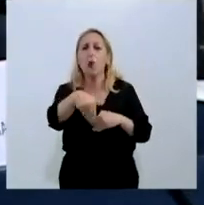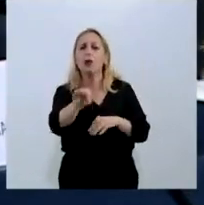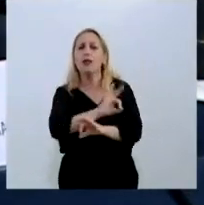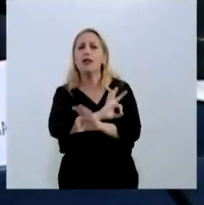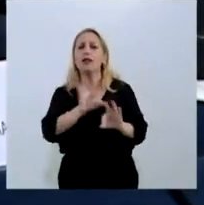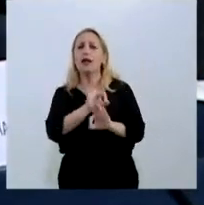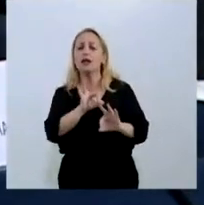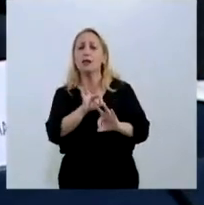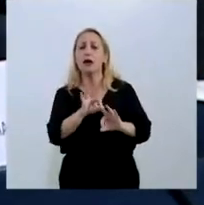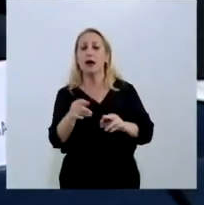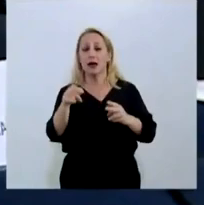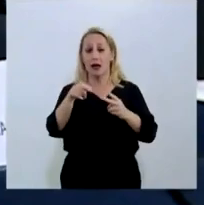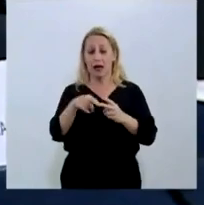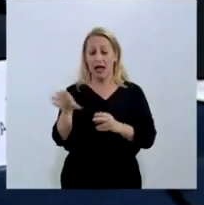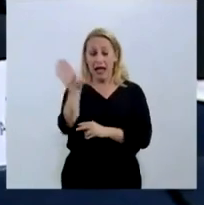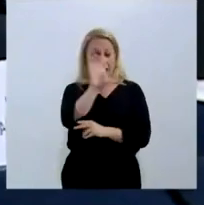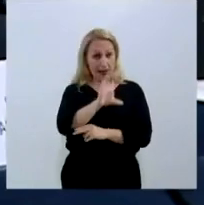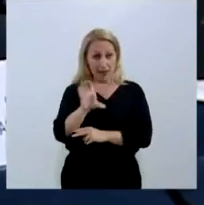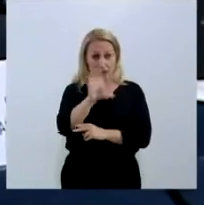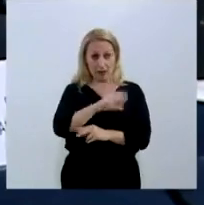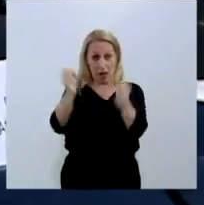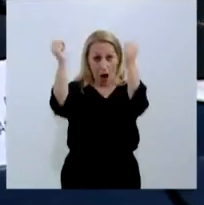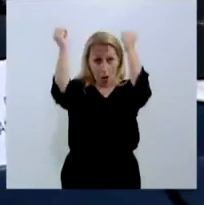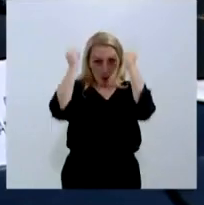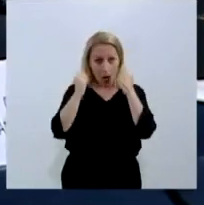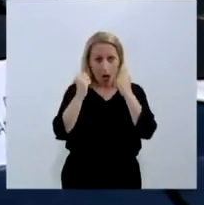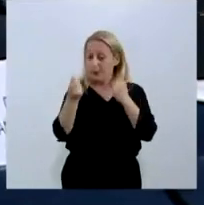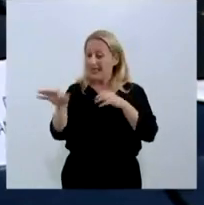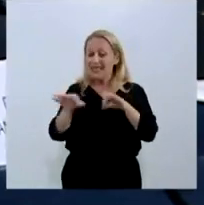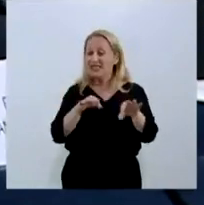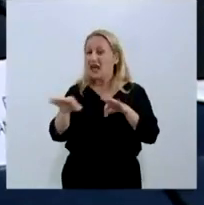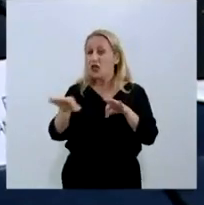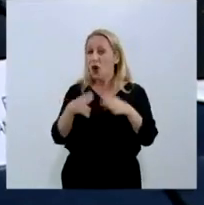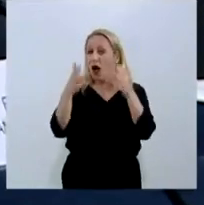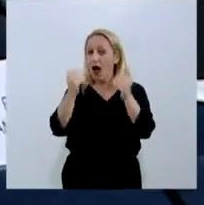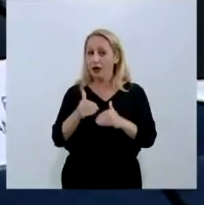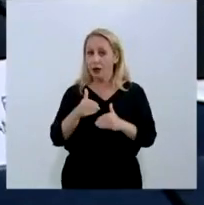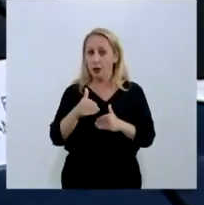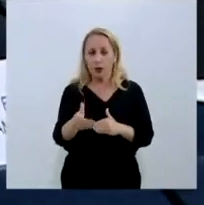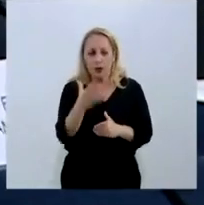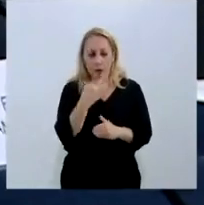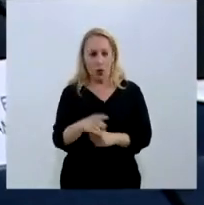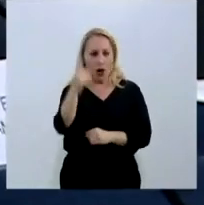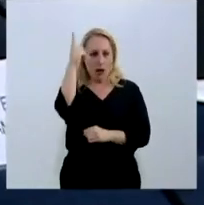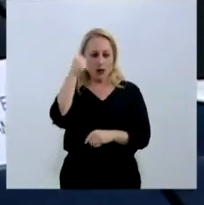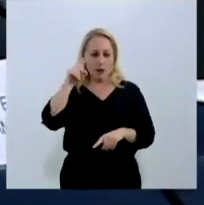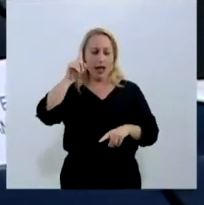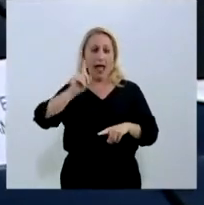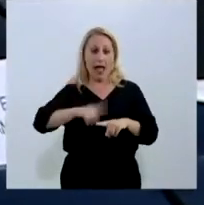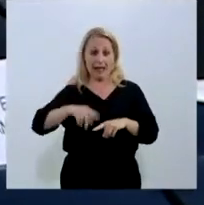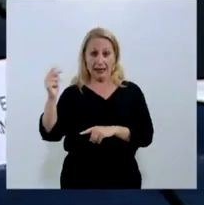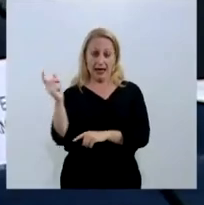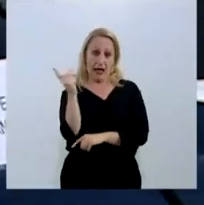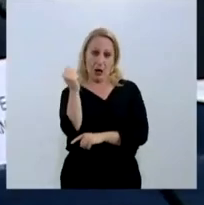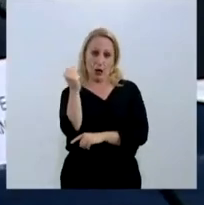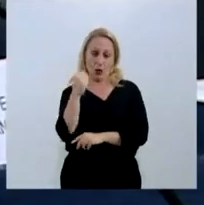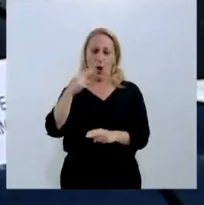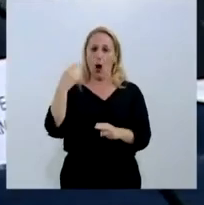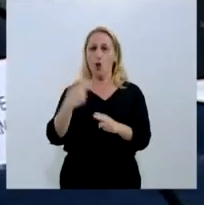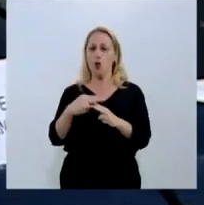σας για να κλείσει η Θεσσαλία τις πληγές της, μάλιστα με το ρόλο που έχει για την εθνική οικονομία της Ελλάδας? Και